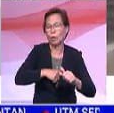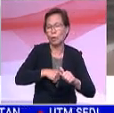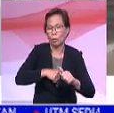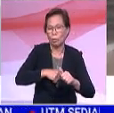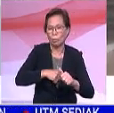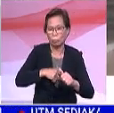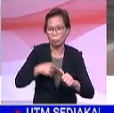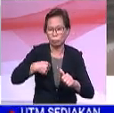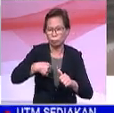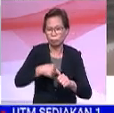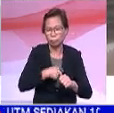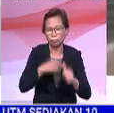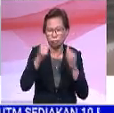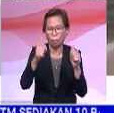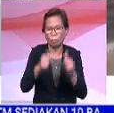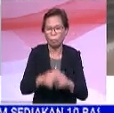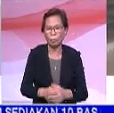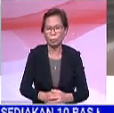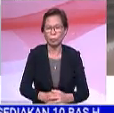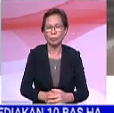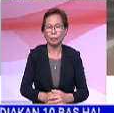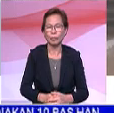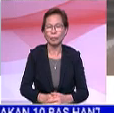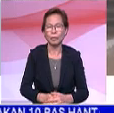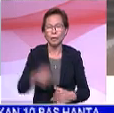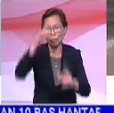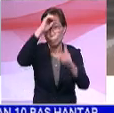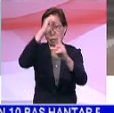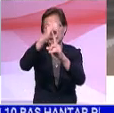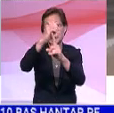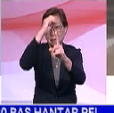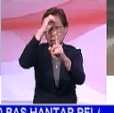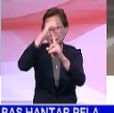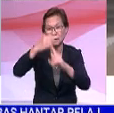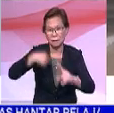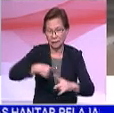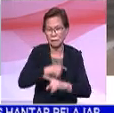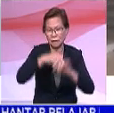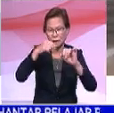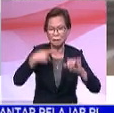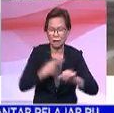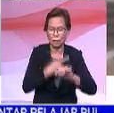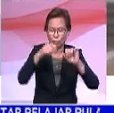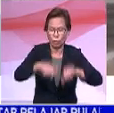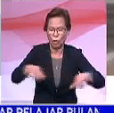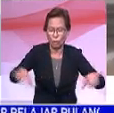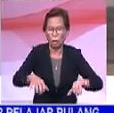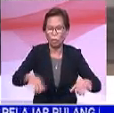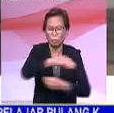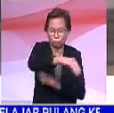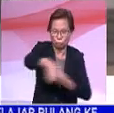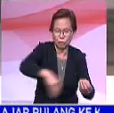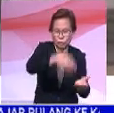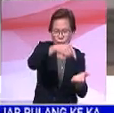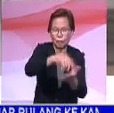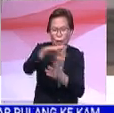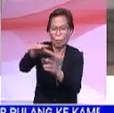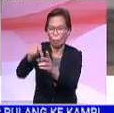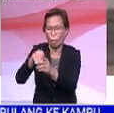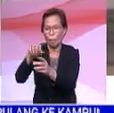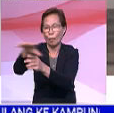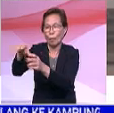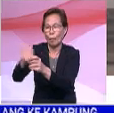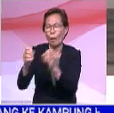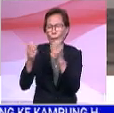kerana kita punya misi dan misi itu terdapat kita lakukan dengan transformasi ini, melibatkan